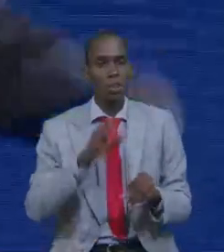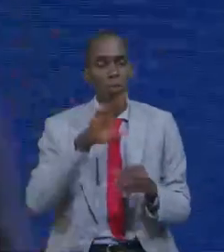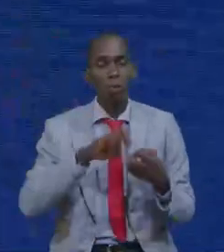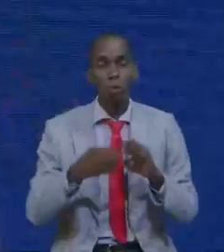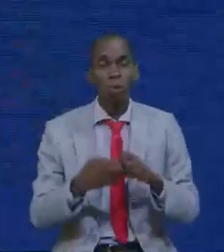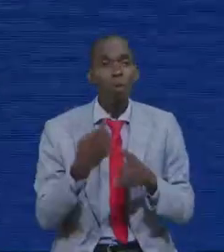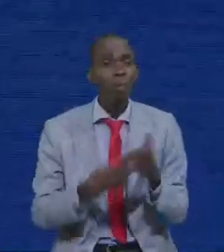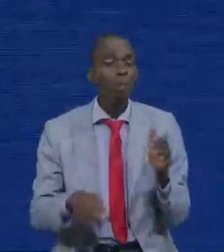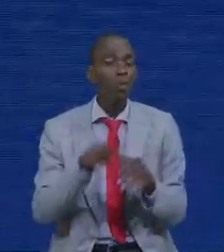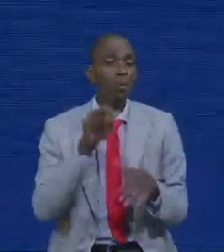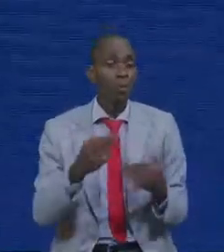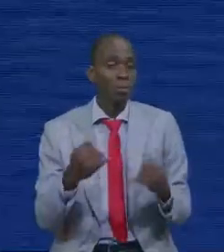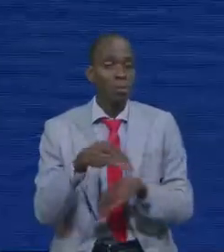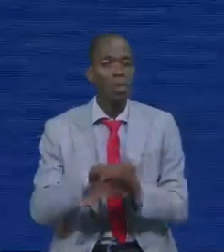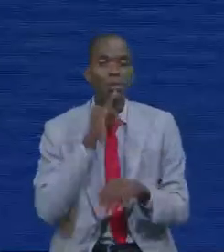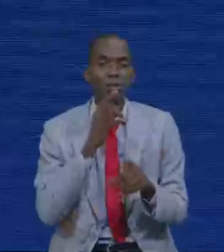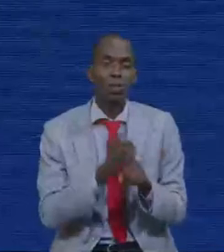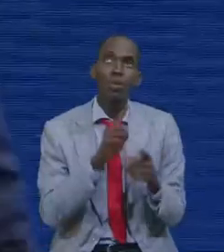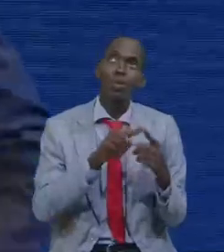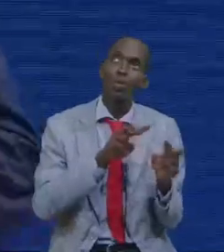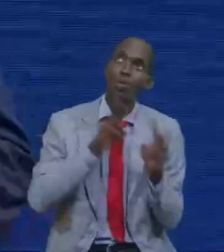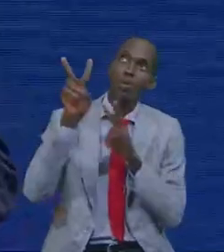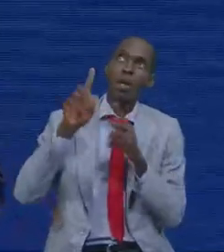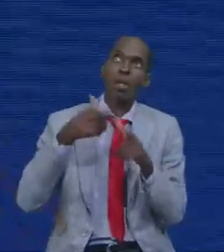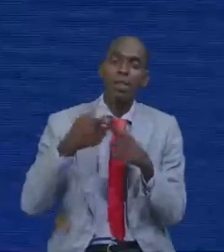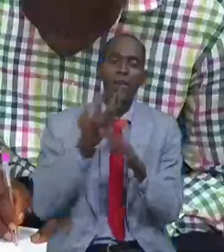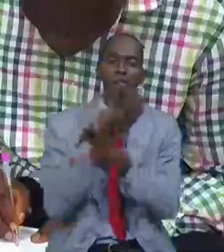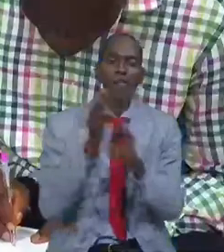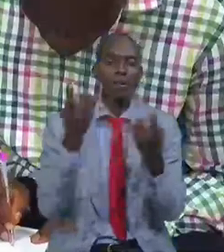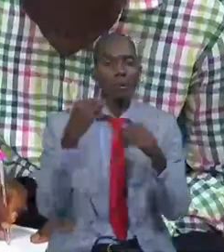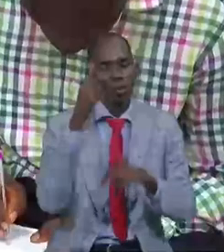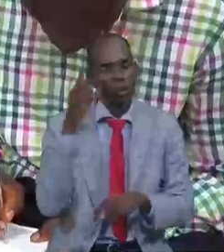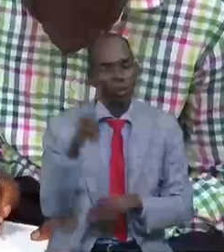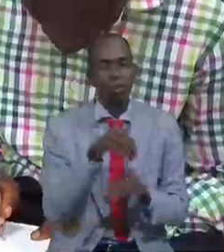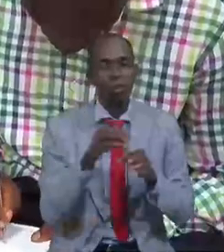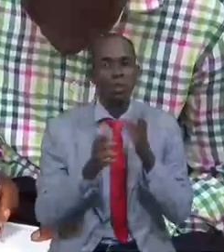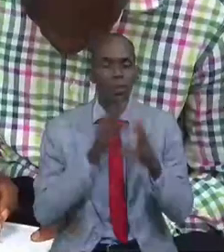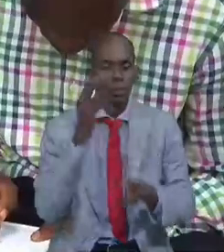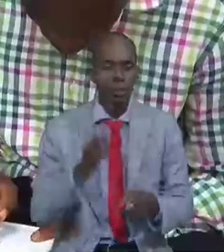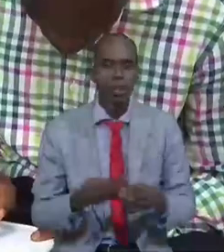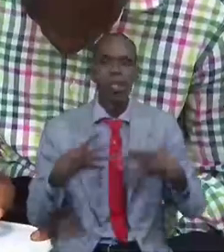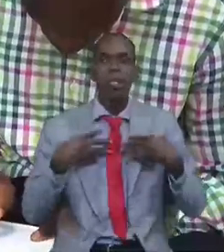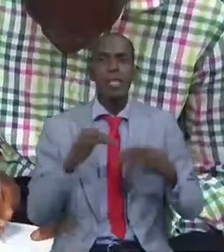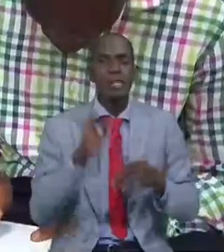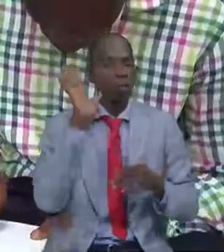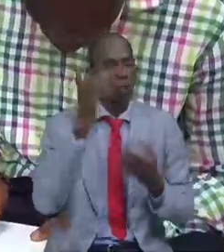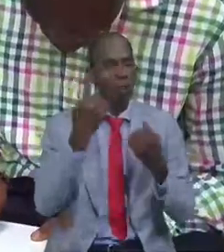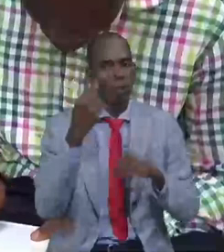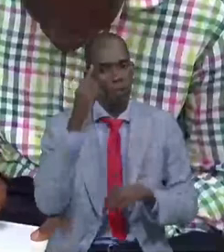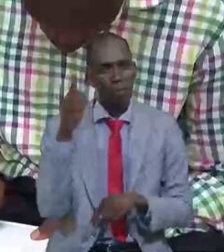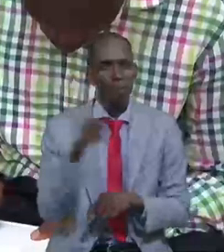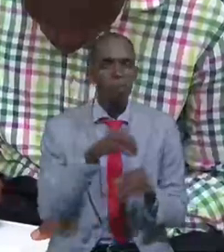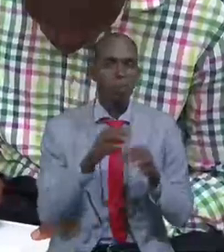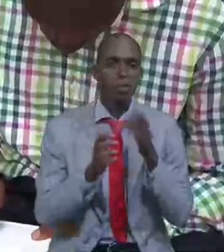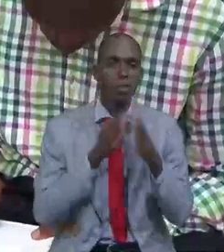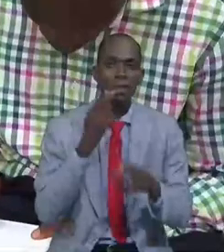c'est de regarder. L'émancipation viendra pour toi. La guérison viendra pour toi. Le salut